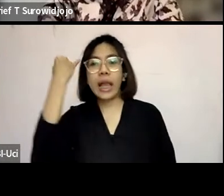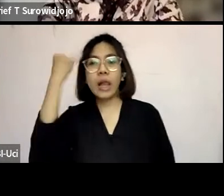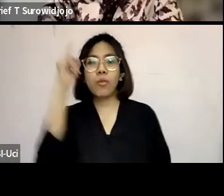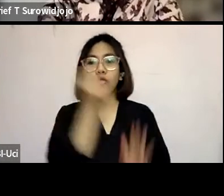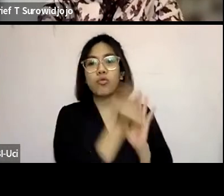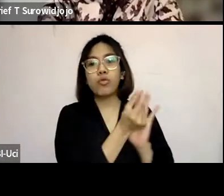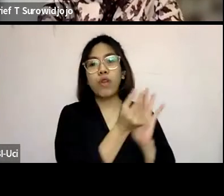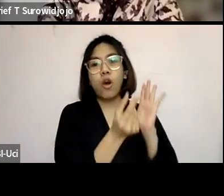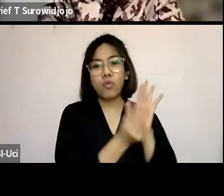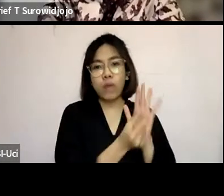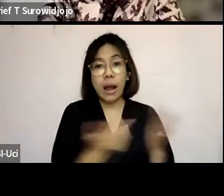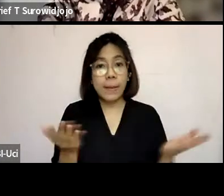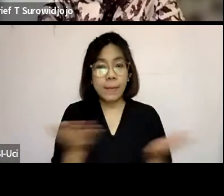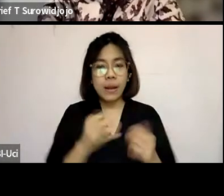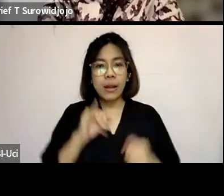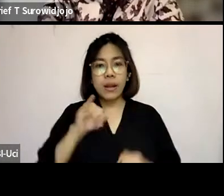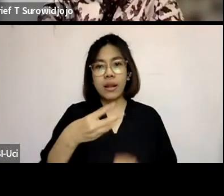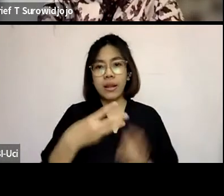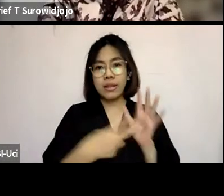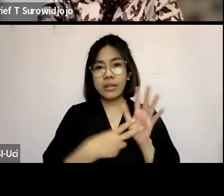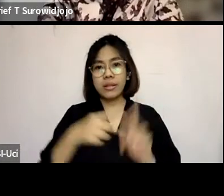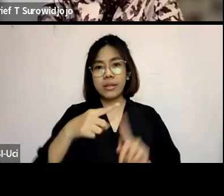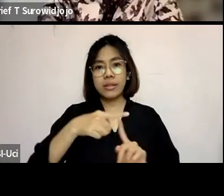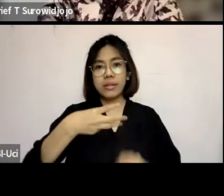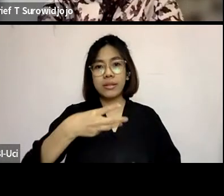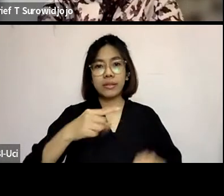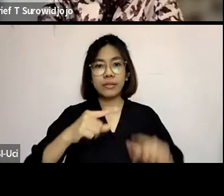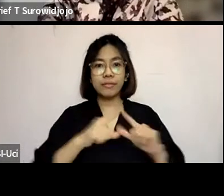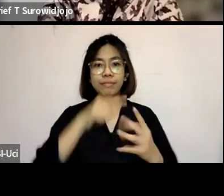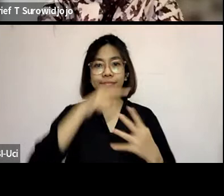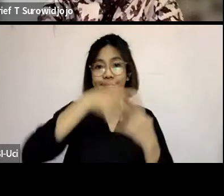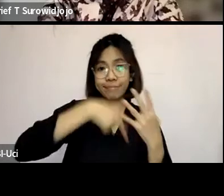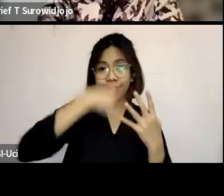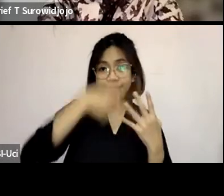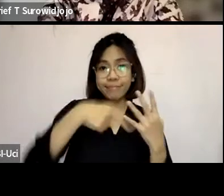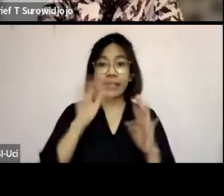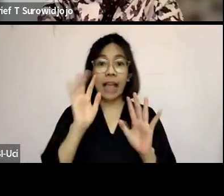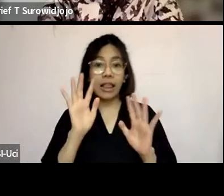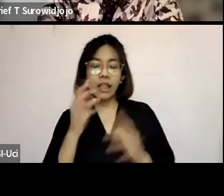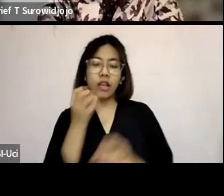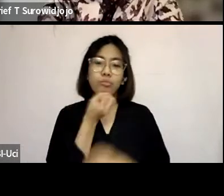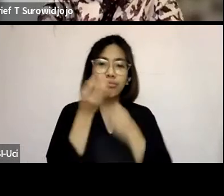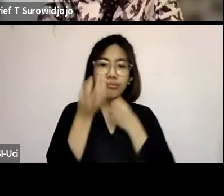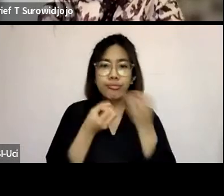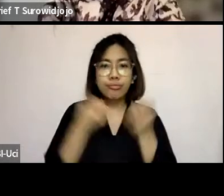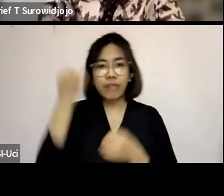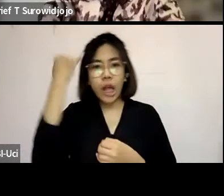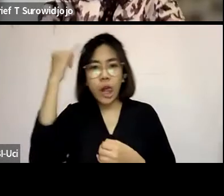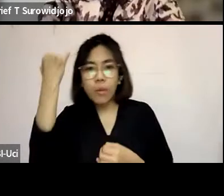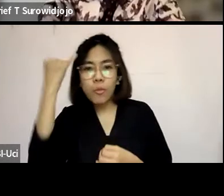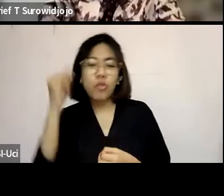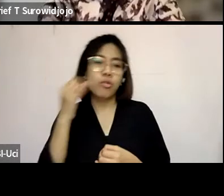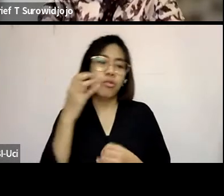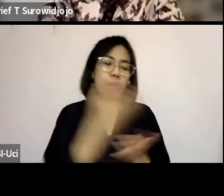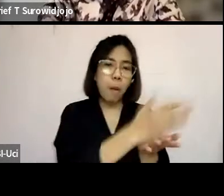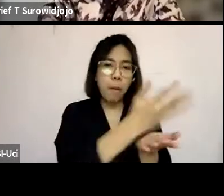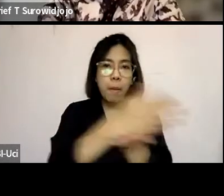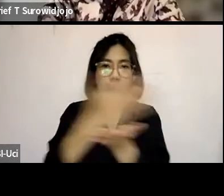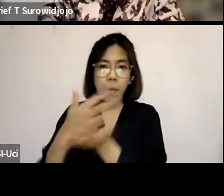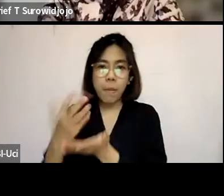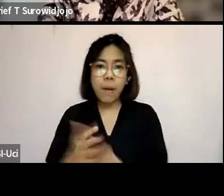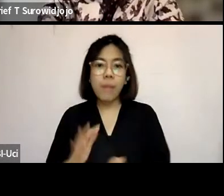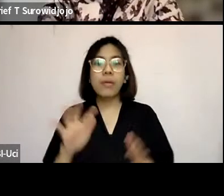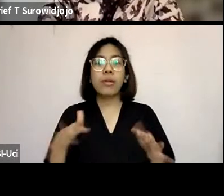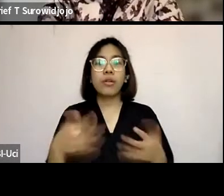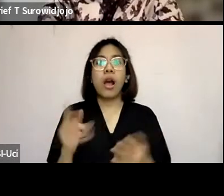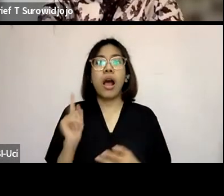kasih kepada para narasumber yang sudah menyempatkan hadir dan akan berbagi pengetahuan dengan kita nanti kami juga menghadirkan